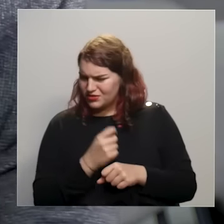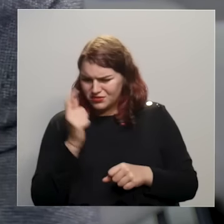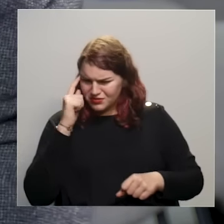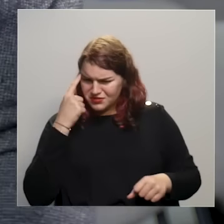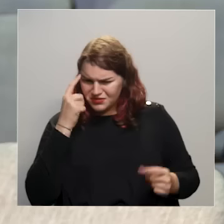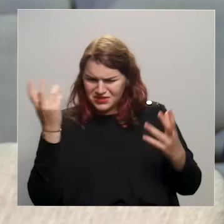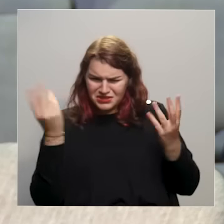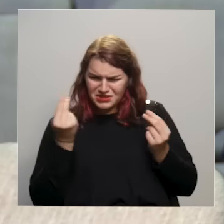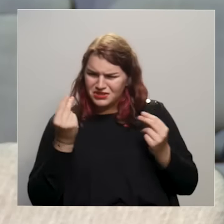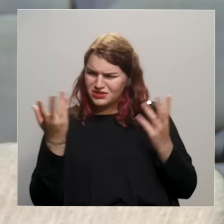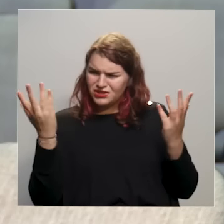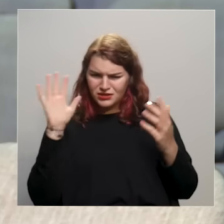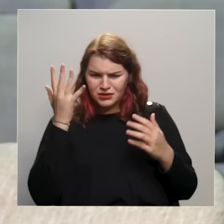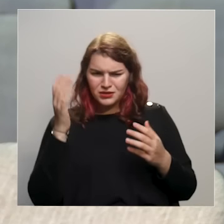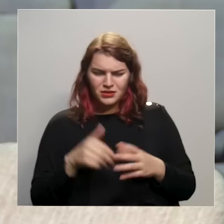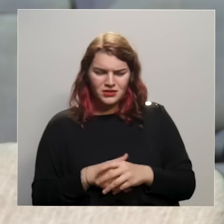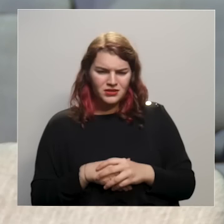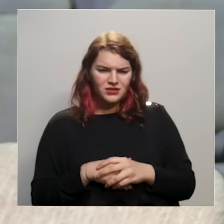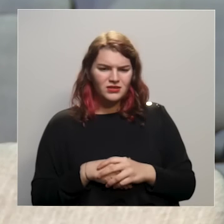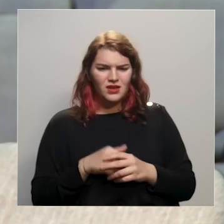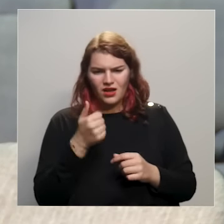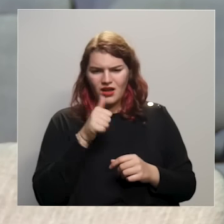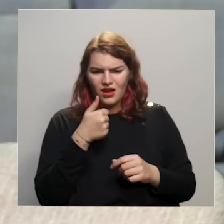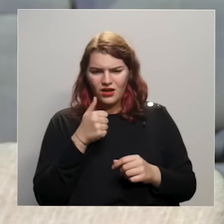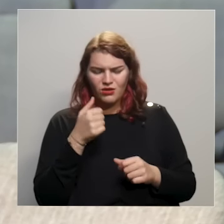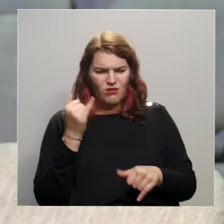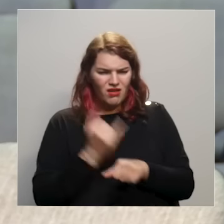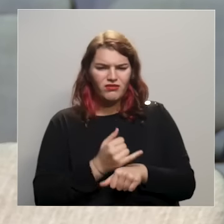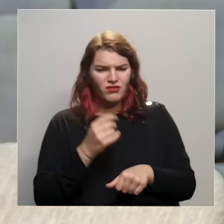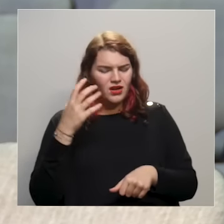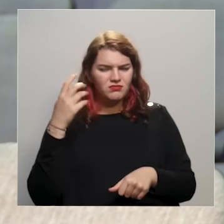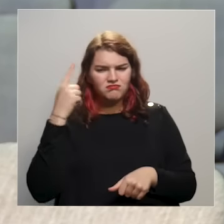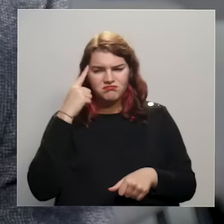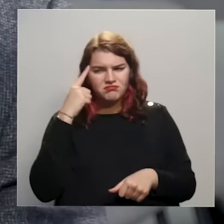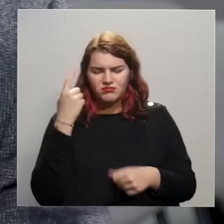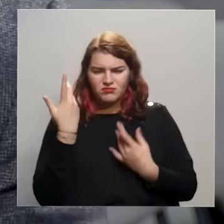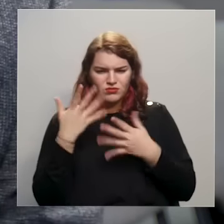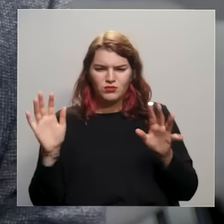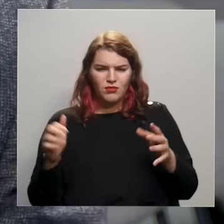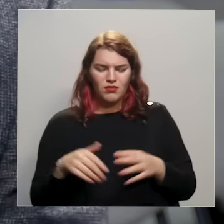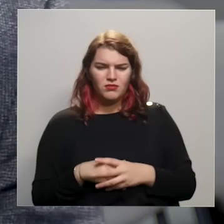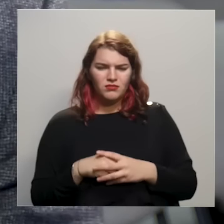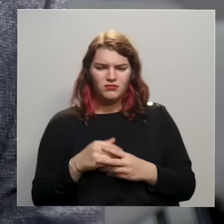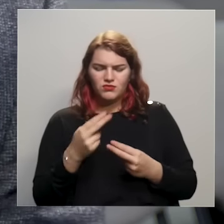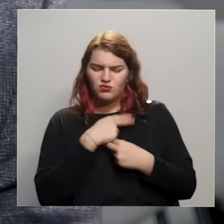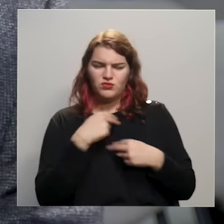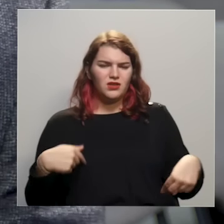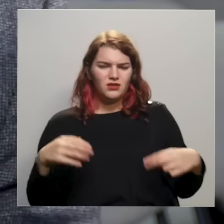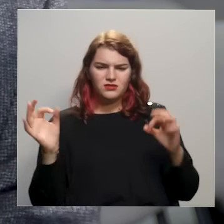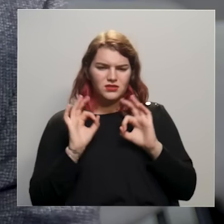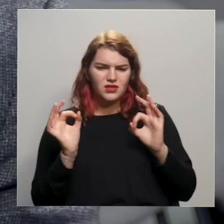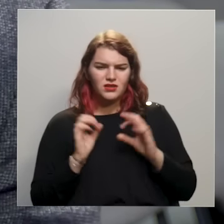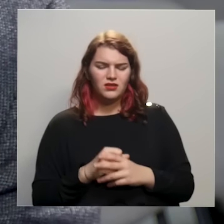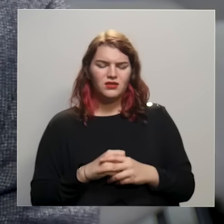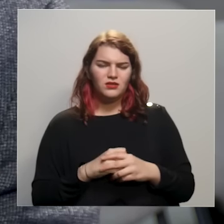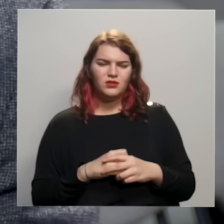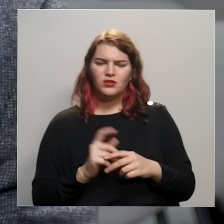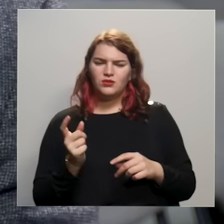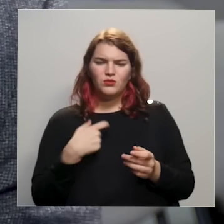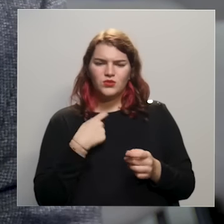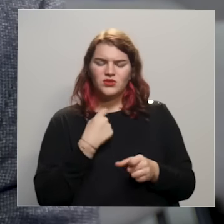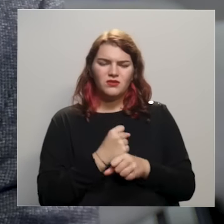mie prin cap să fac? Deci alcoolul chiar ia mințile. Da, da, da, da. Alcoolul nu poate să facă nimic